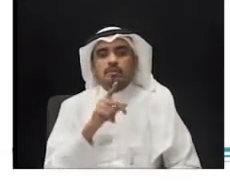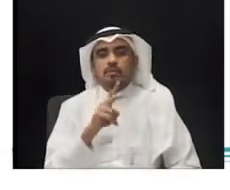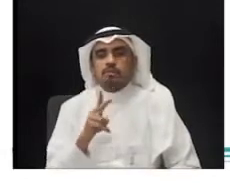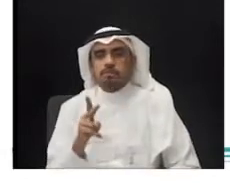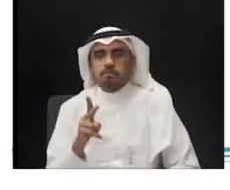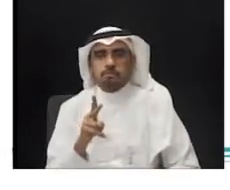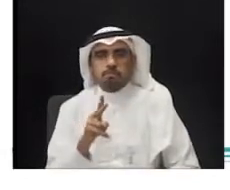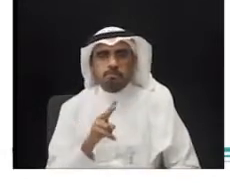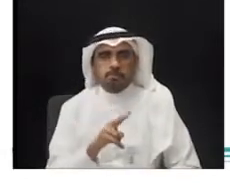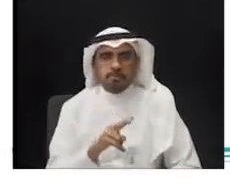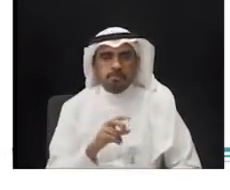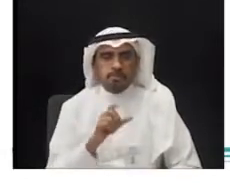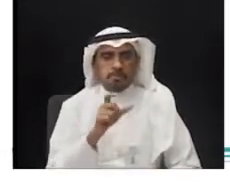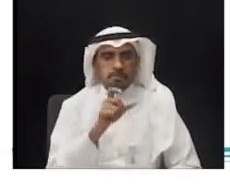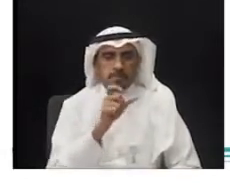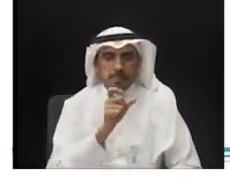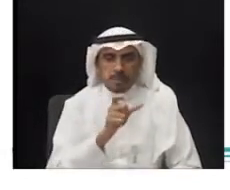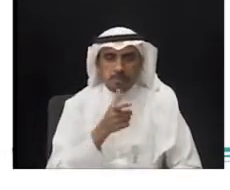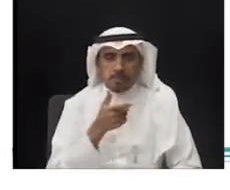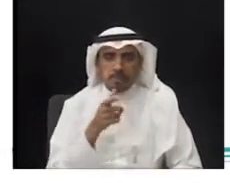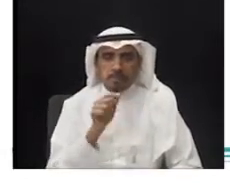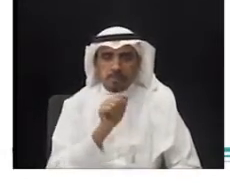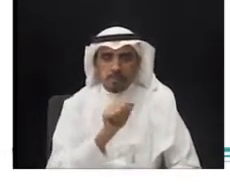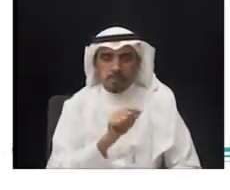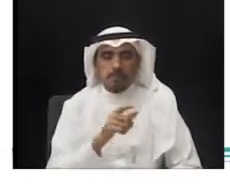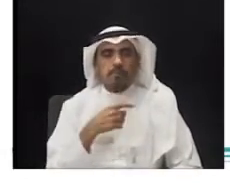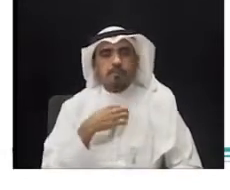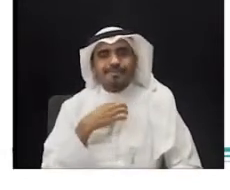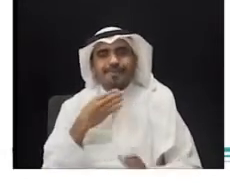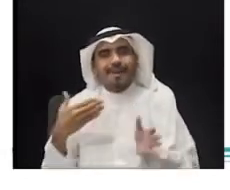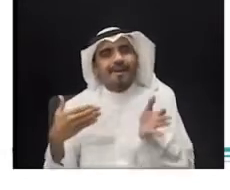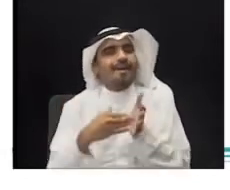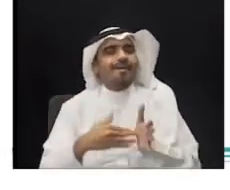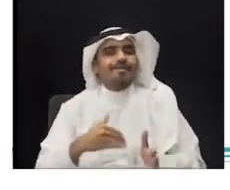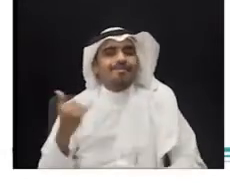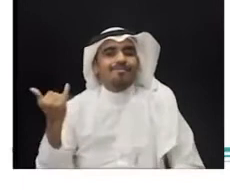على السطر أو على نبرة، لكن هنا